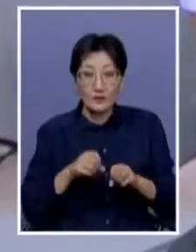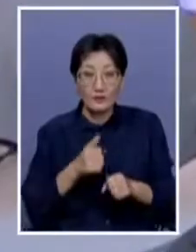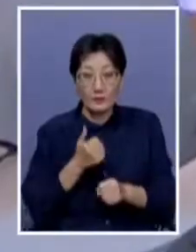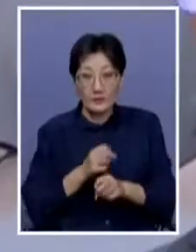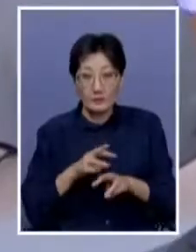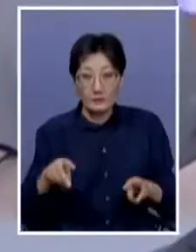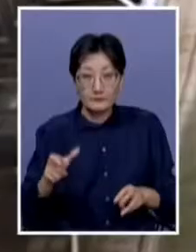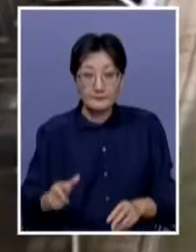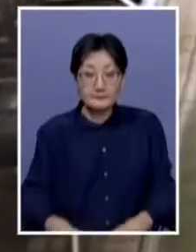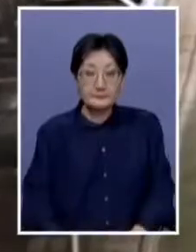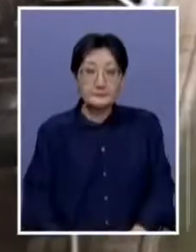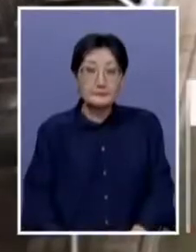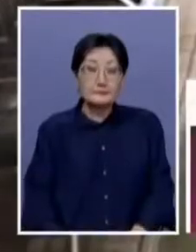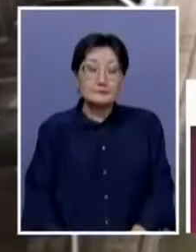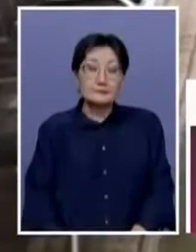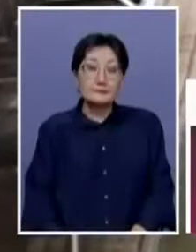кеңесте.